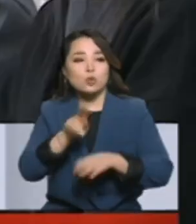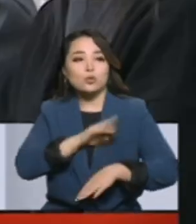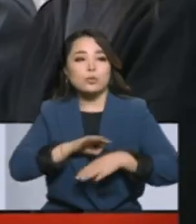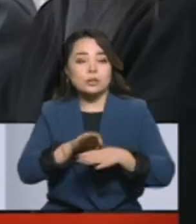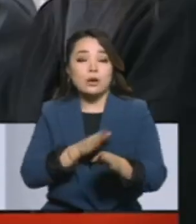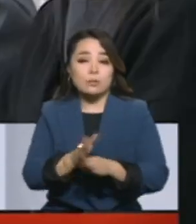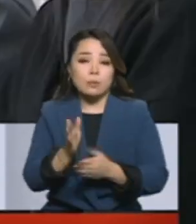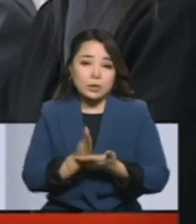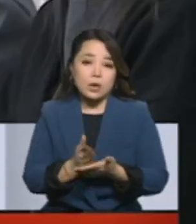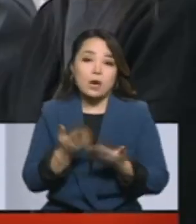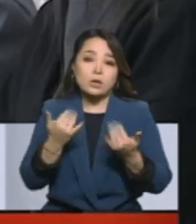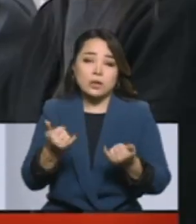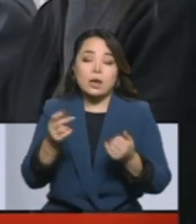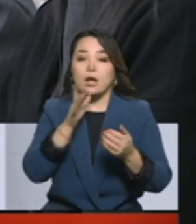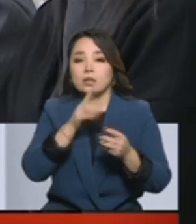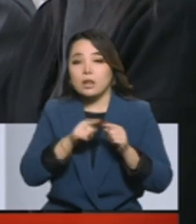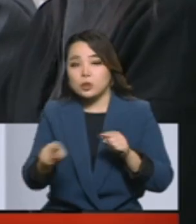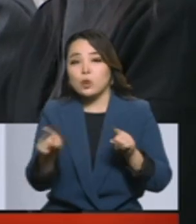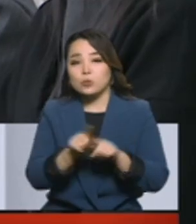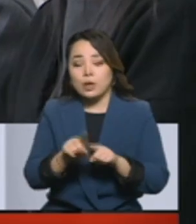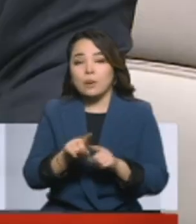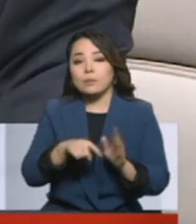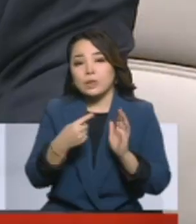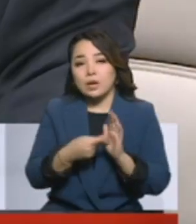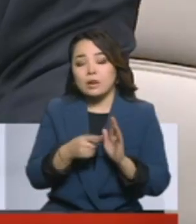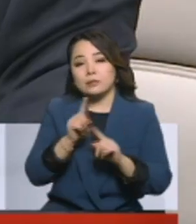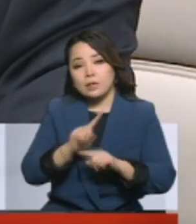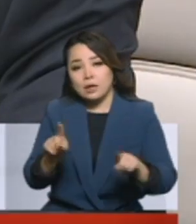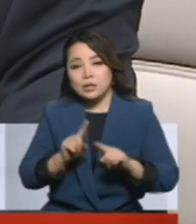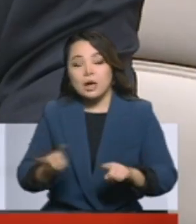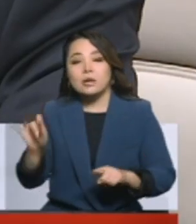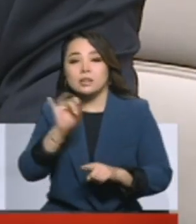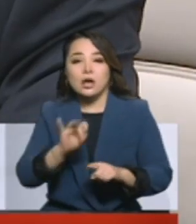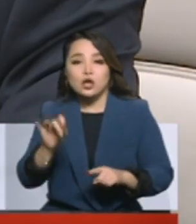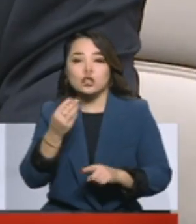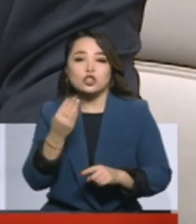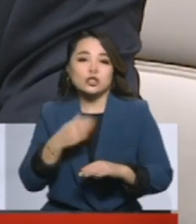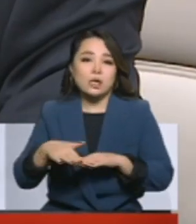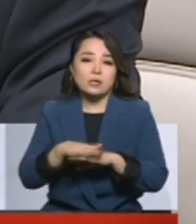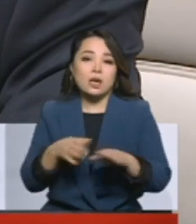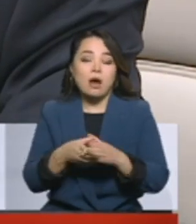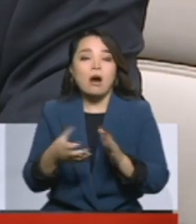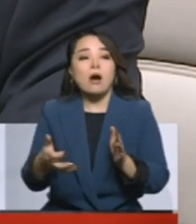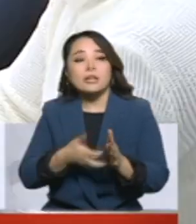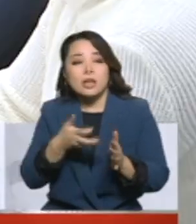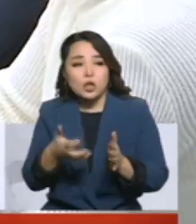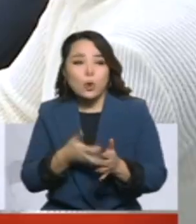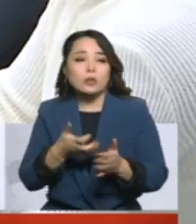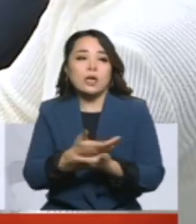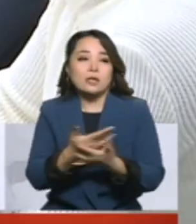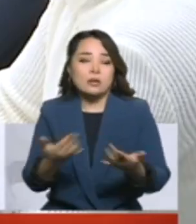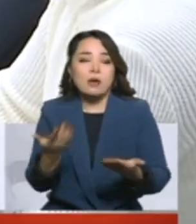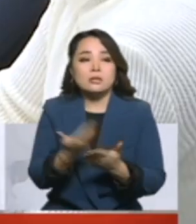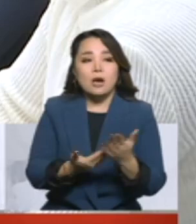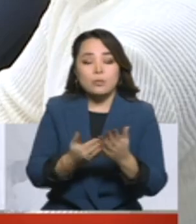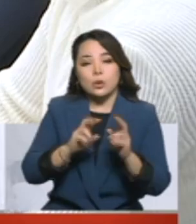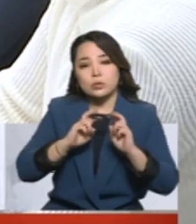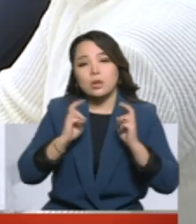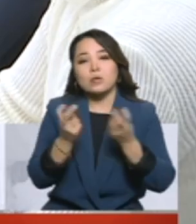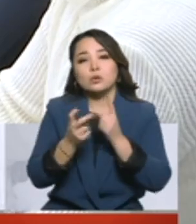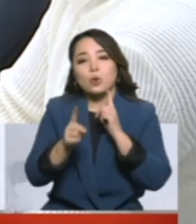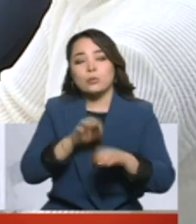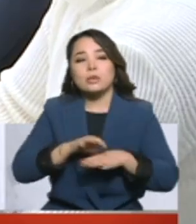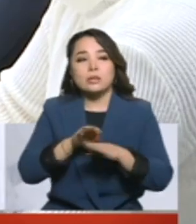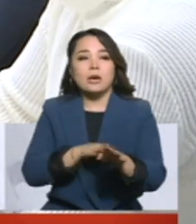жатыр. Осы кезеңді зерттеудің өзекті мәселелерін тарихшылар, шығыстанушылар, археологтар мен сарапшылар бүгін дөңгелек үстел